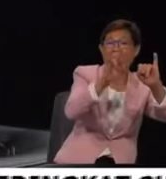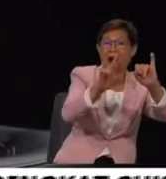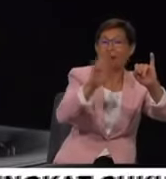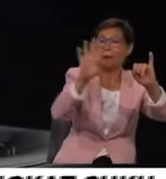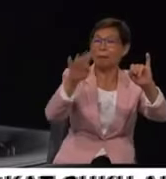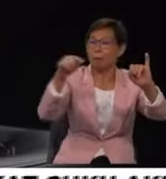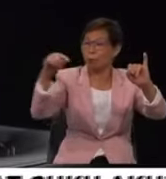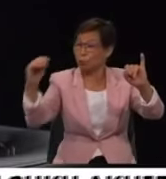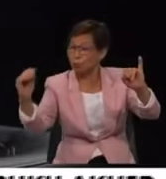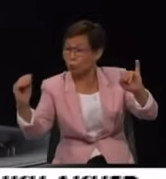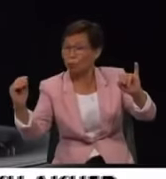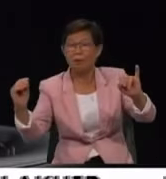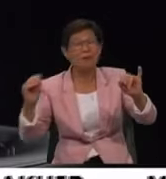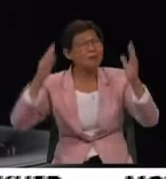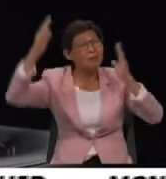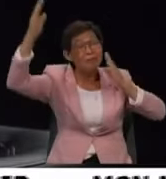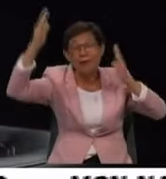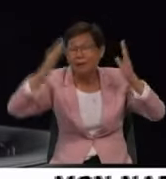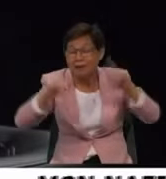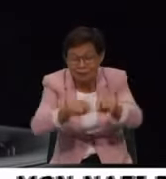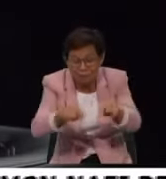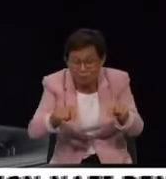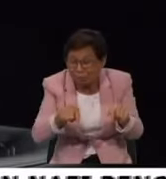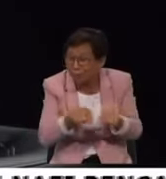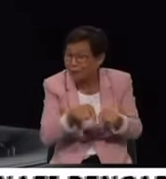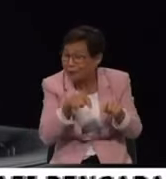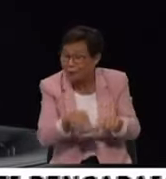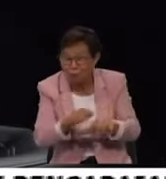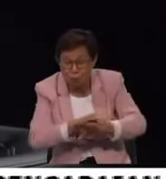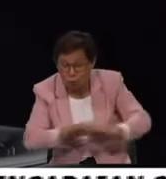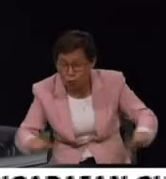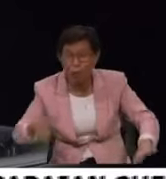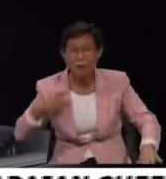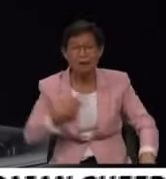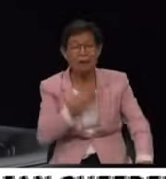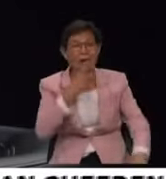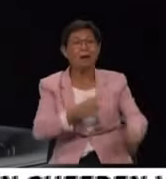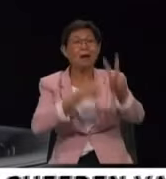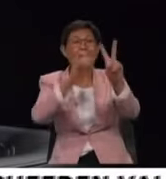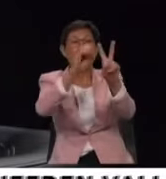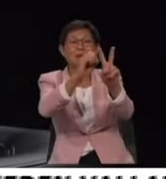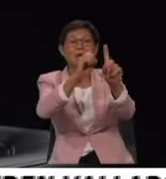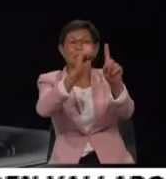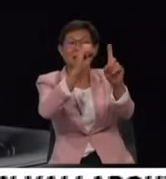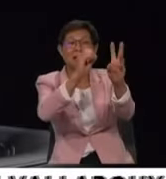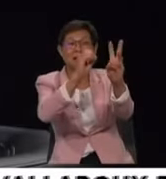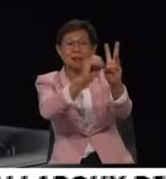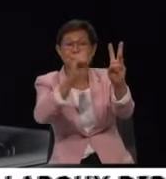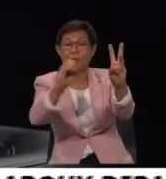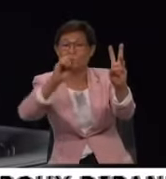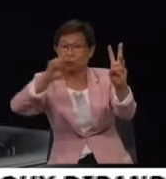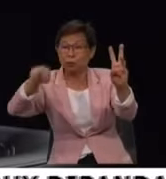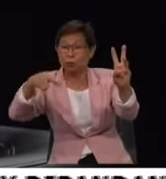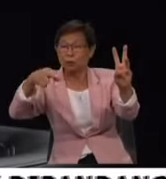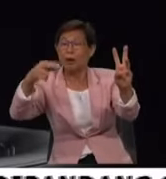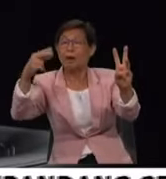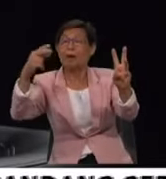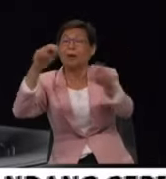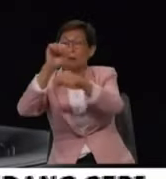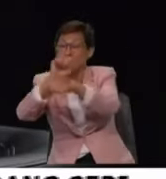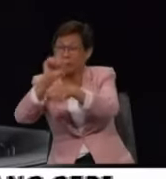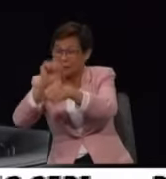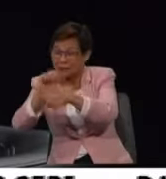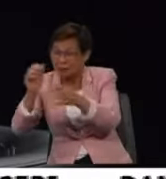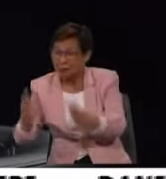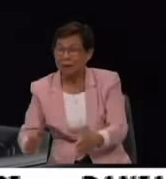kita bukan lagi Malaysia sebagai arena. Kita lihat 600 juta populasi Asia sebagai RM6 peluang-peluang